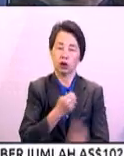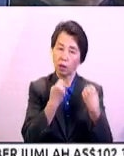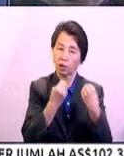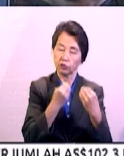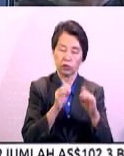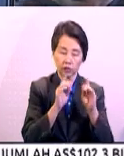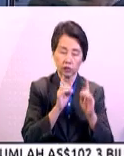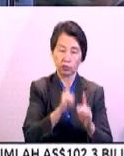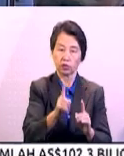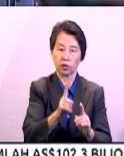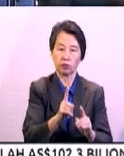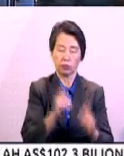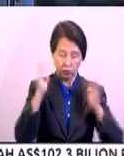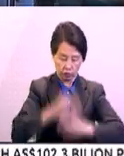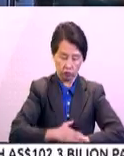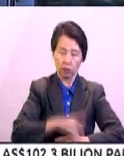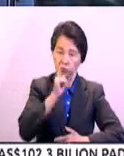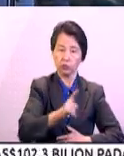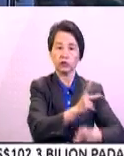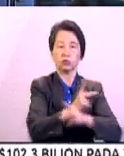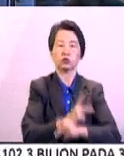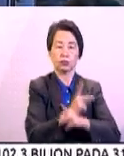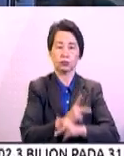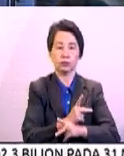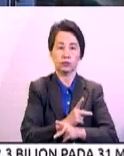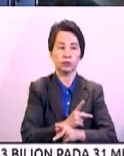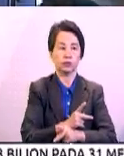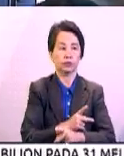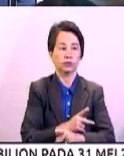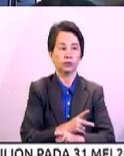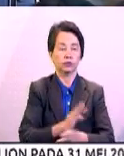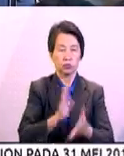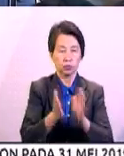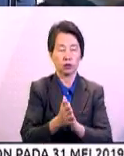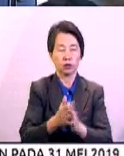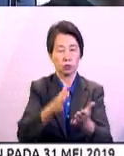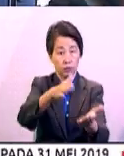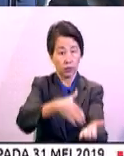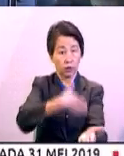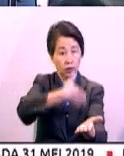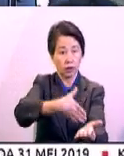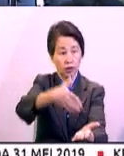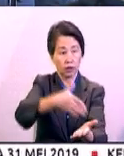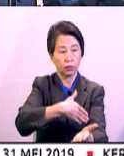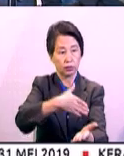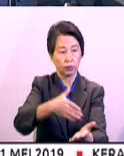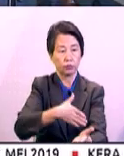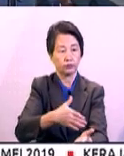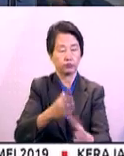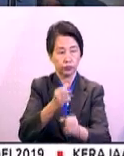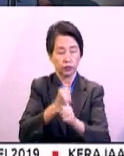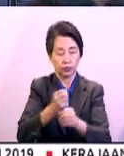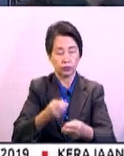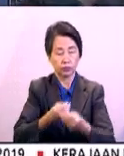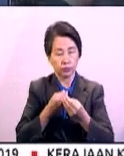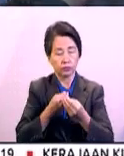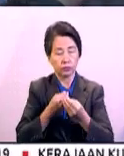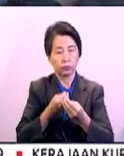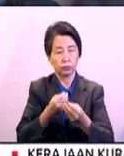Islam, maksudnya solat. Jadi insyaAllah mudah-mudahan terhasilnya lagu ni Bilal bin Rabah, hasil usaha sama kami ni, dia dapat memberi